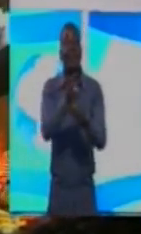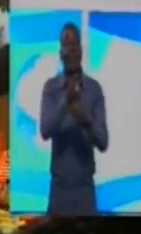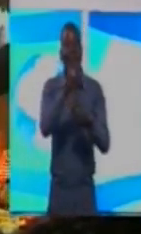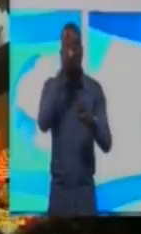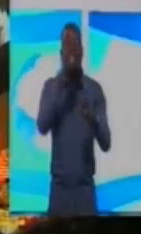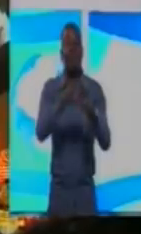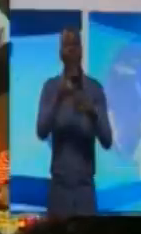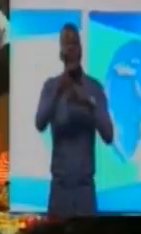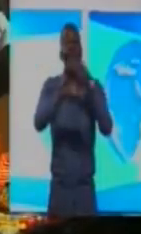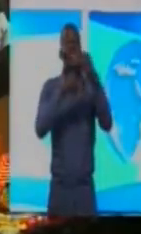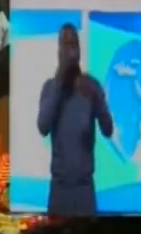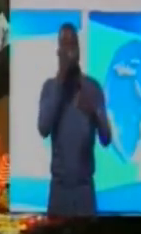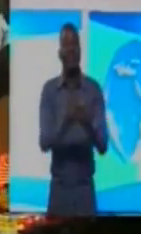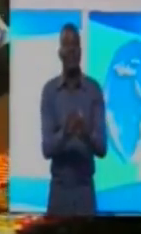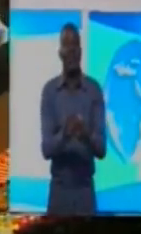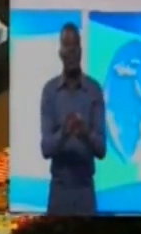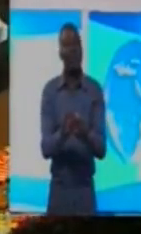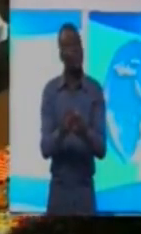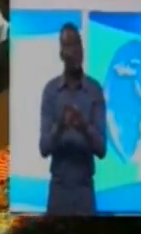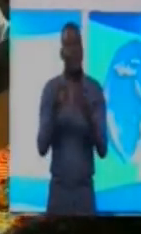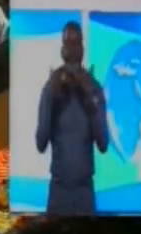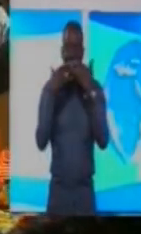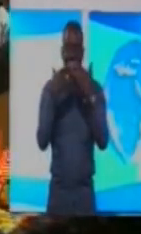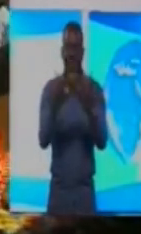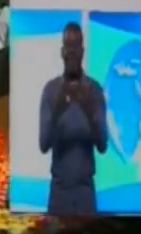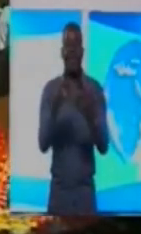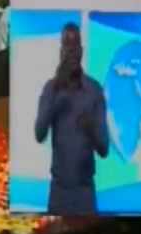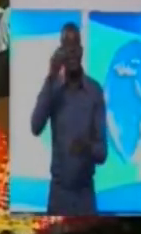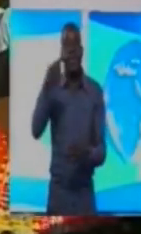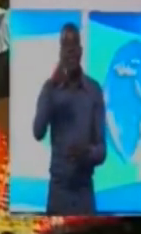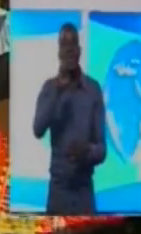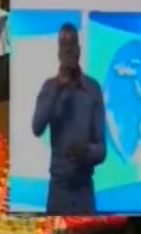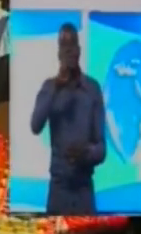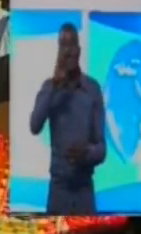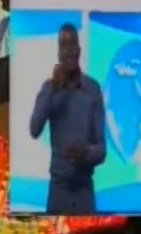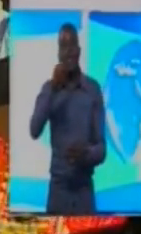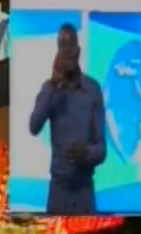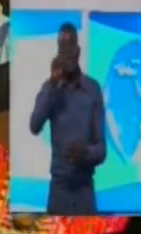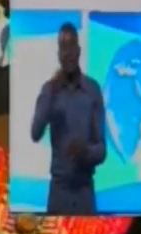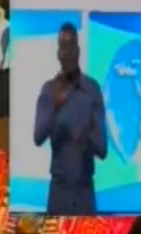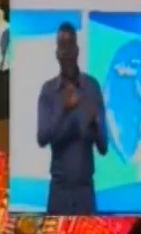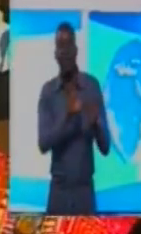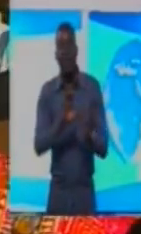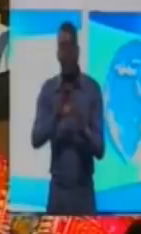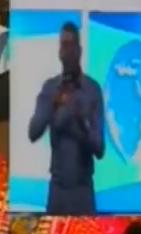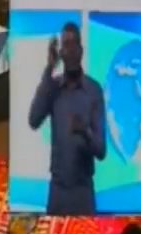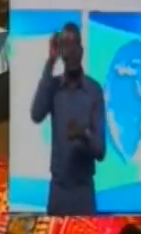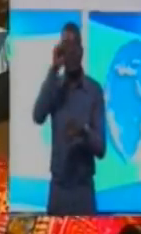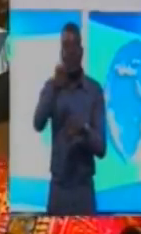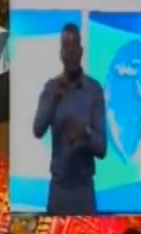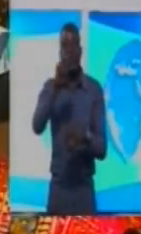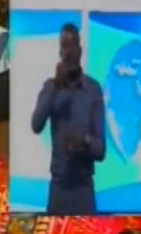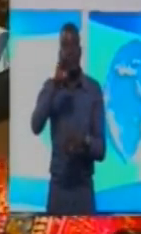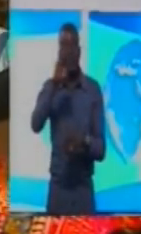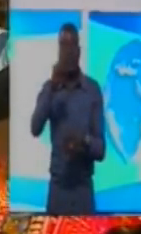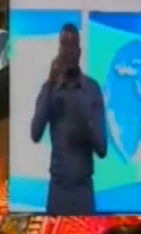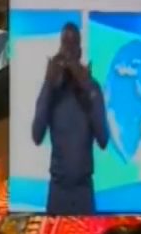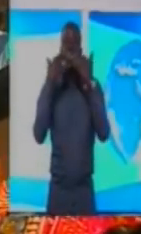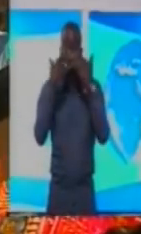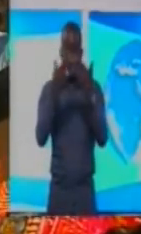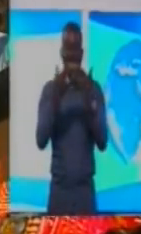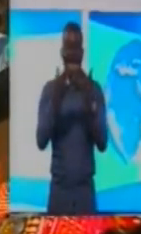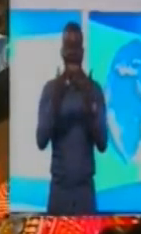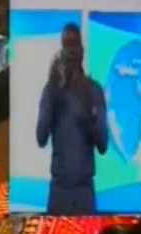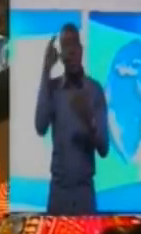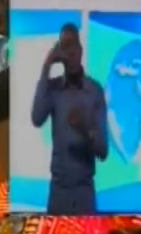population entière, à remercier GRDS Burkina, la coopération suisse surtout également. Vraiment, merci, que ce soit